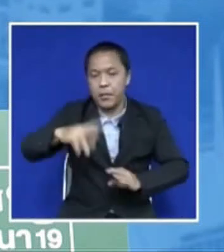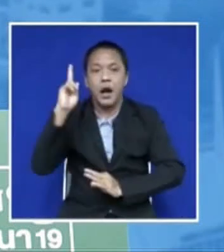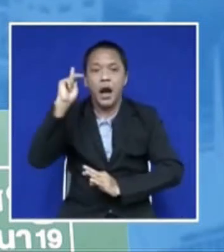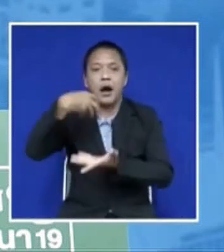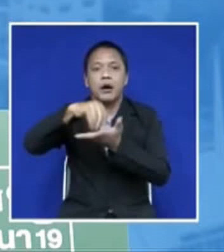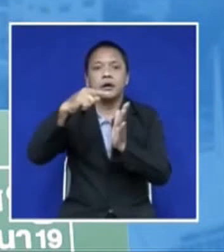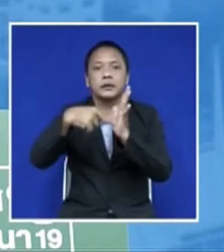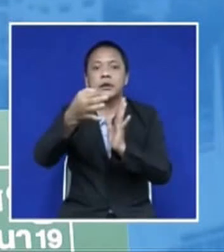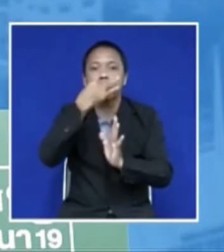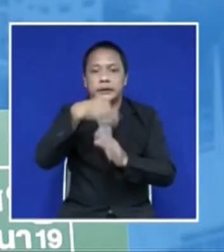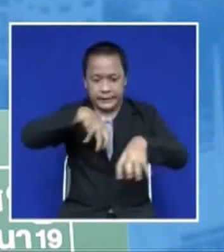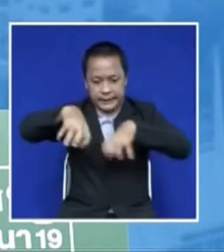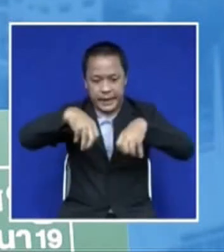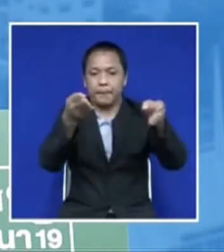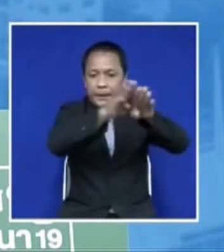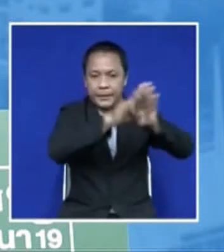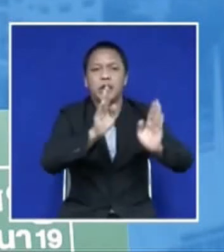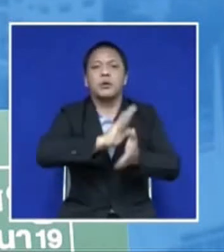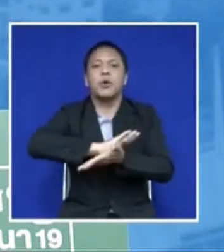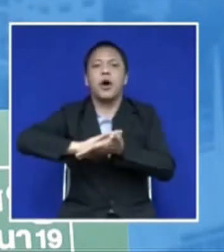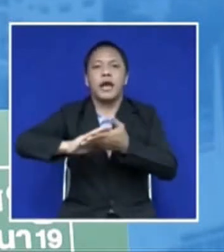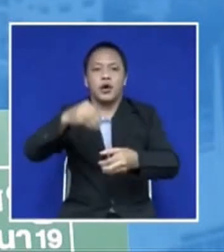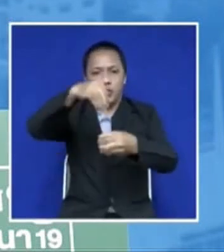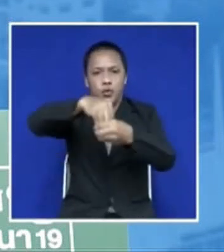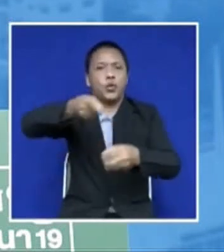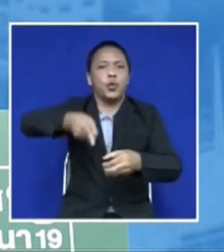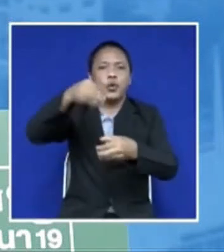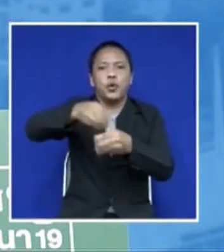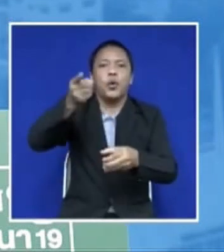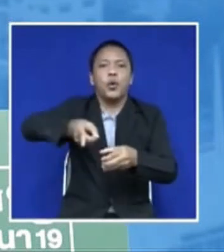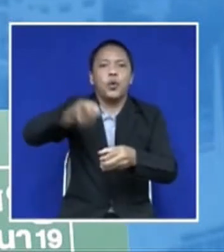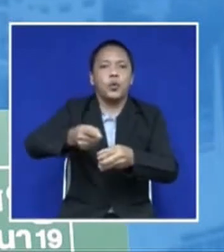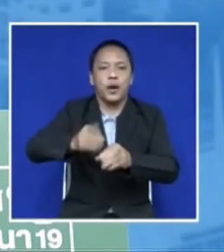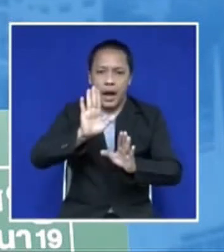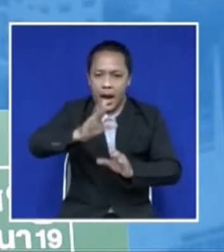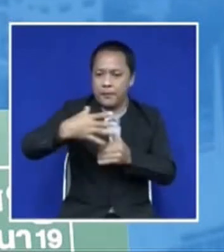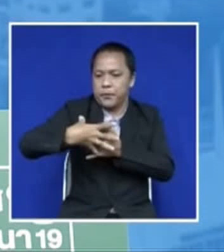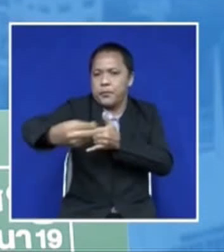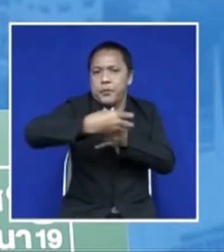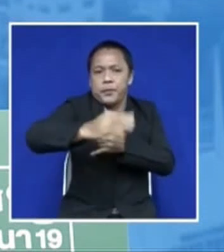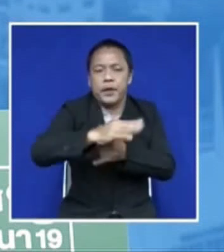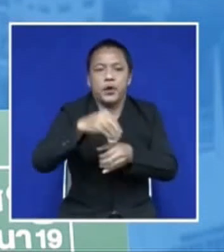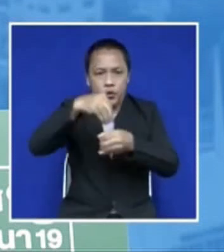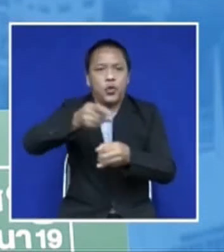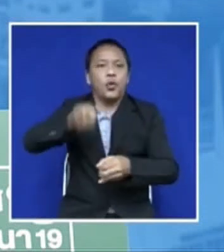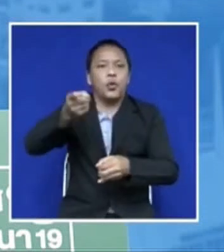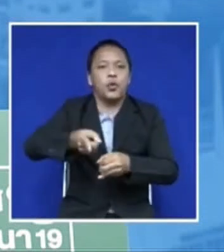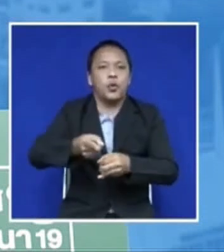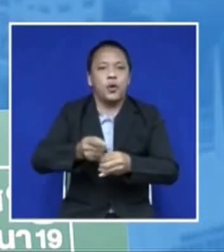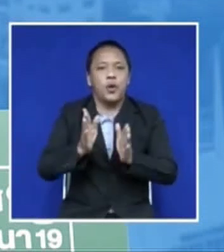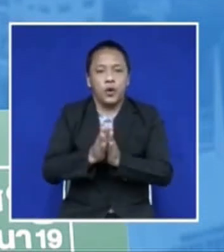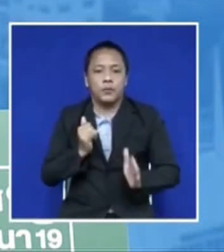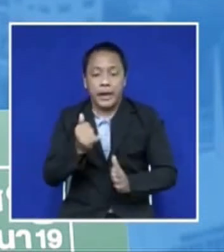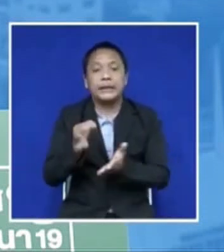ต้องตุนนะกากอนามัยนะคะสำหรับผู้ค้าและประชาชนทั่วไป alcoholก็ไม่ต้องตุนมี